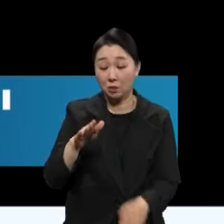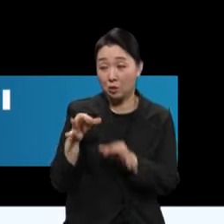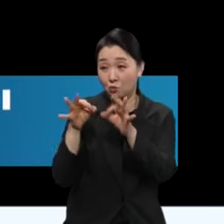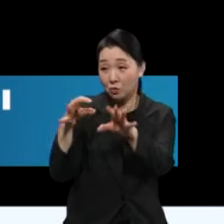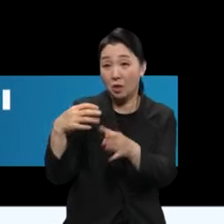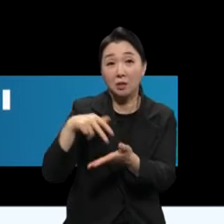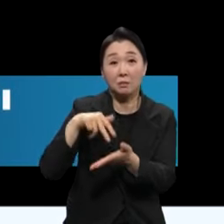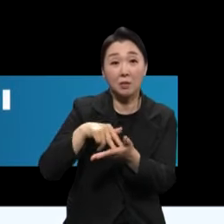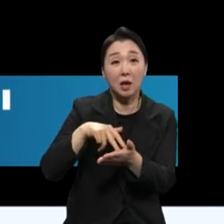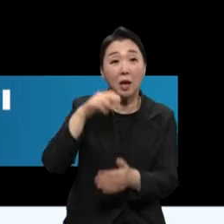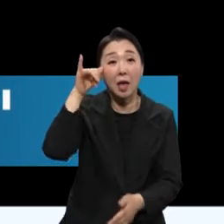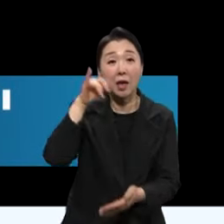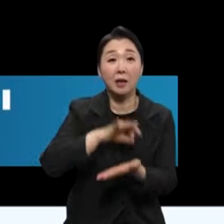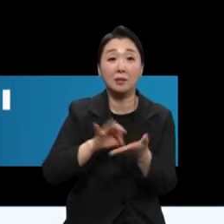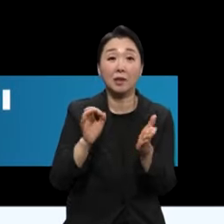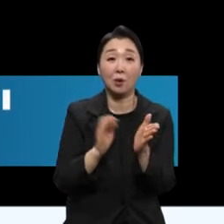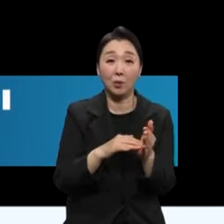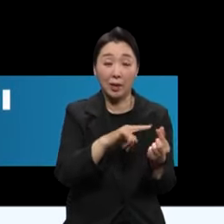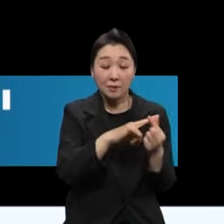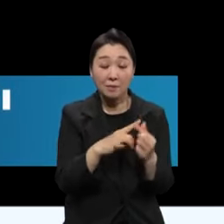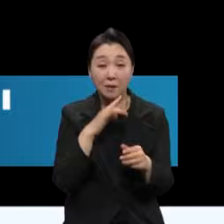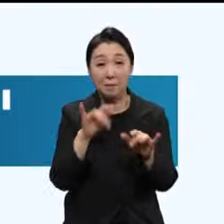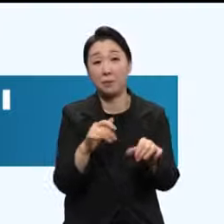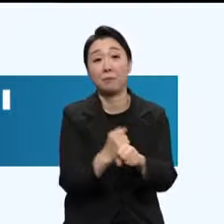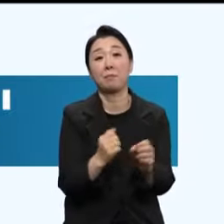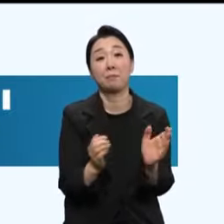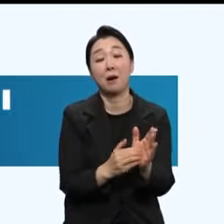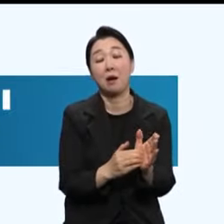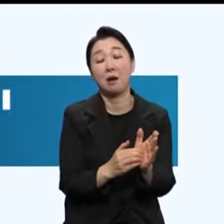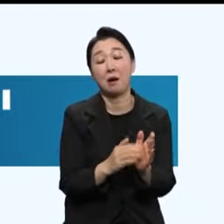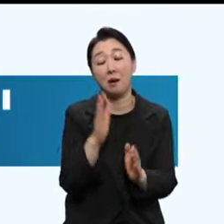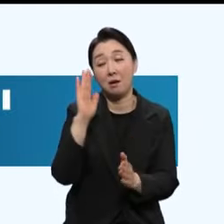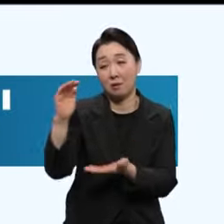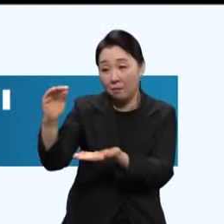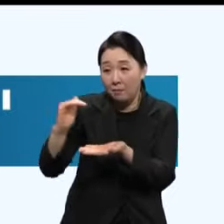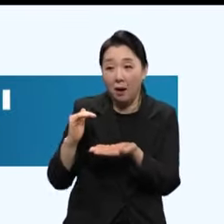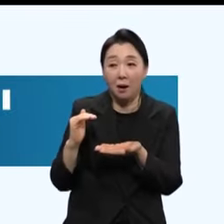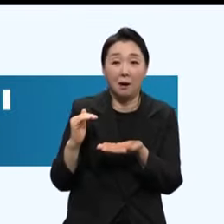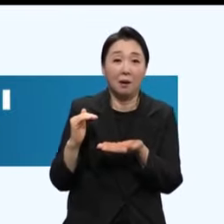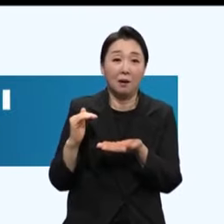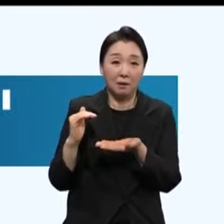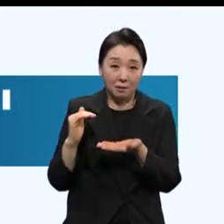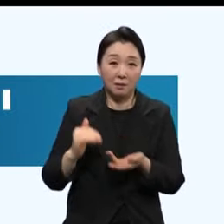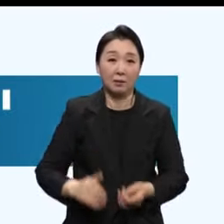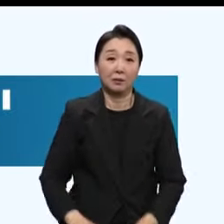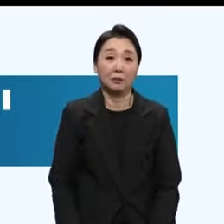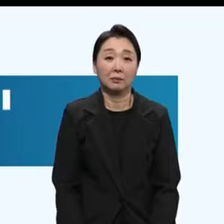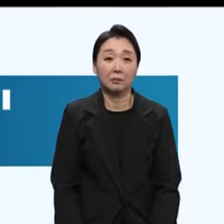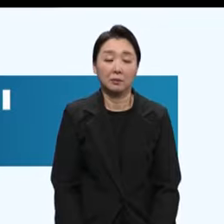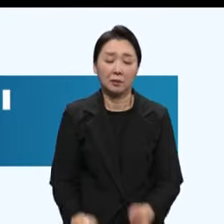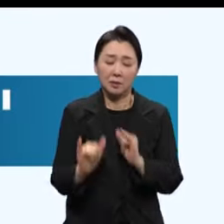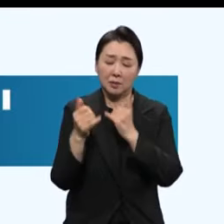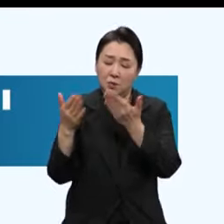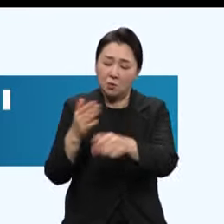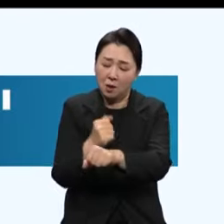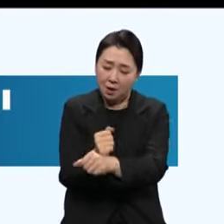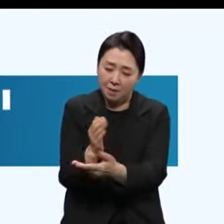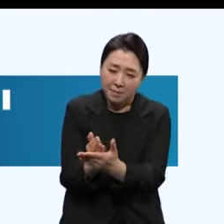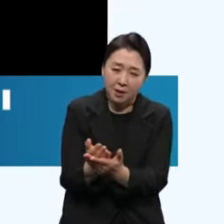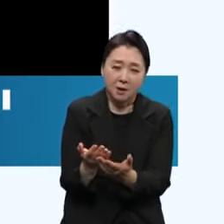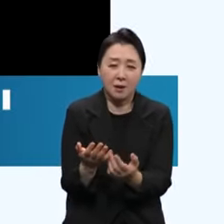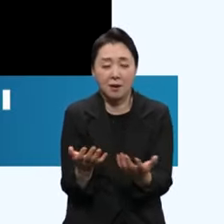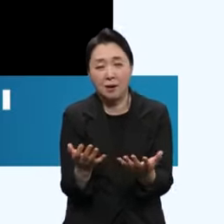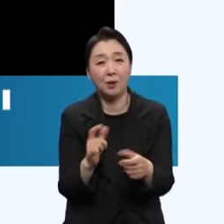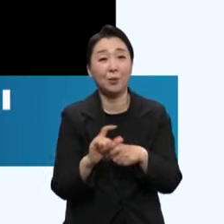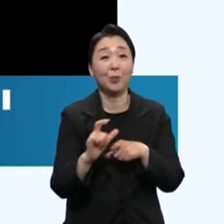측으로부터 AI를 사용해 텍스트만 치고 만들어진 곡, 이런 이야기를 들었다고 합니다. 그러면서 상을 줘야 될지 말아야